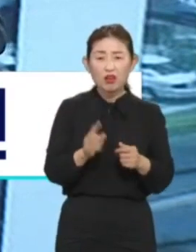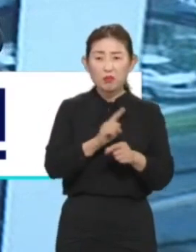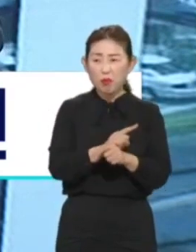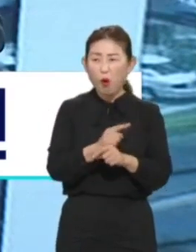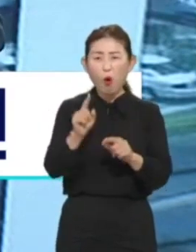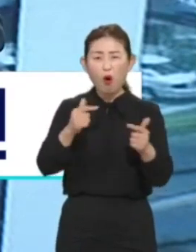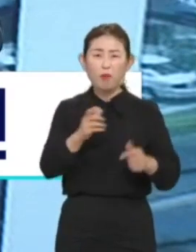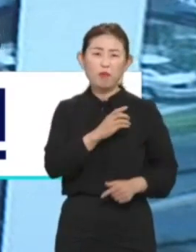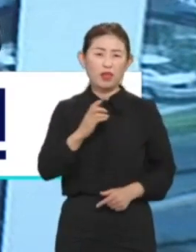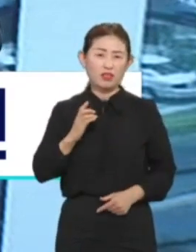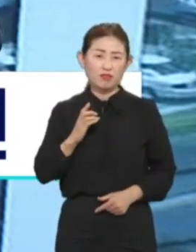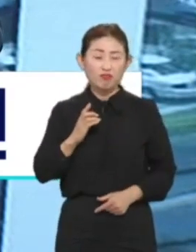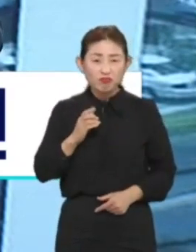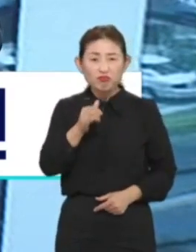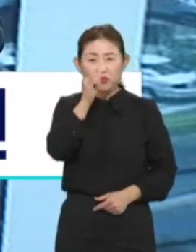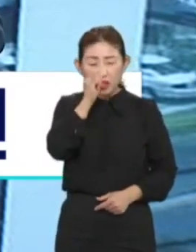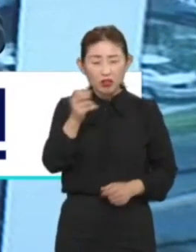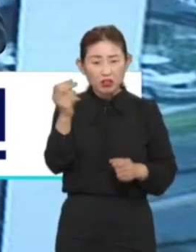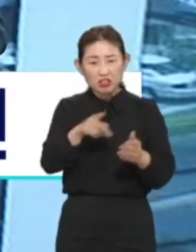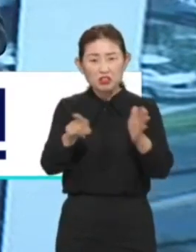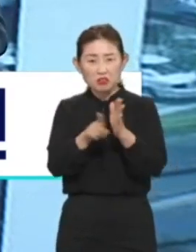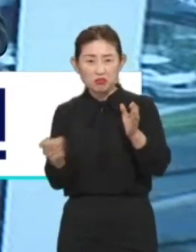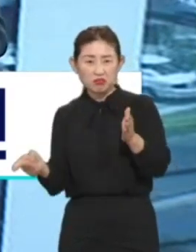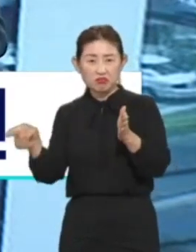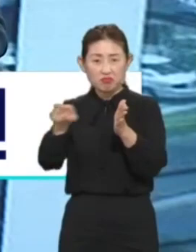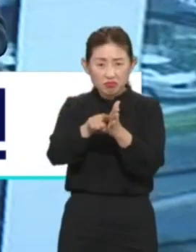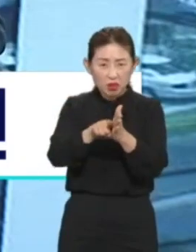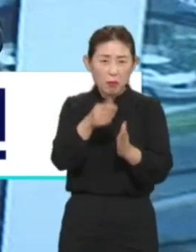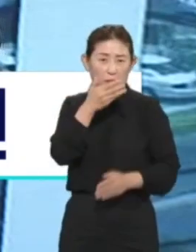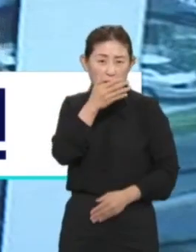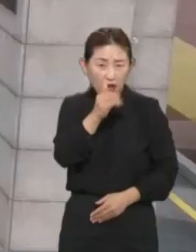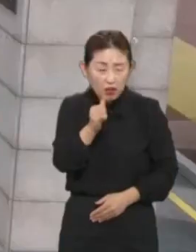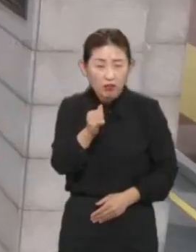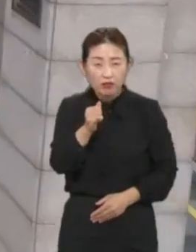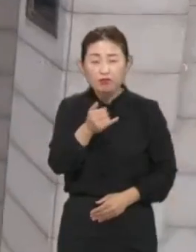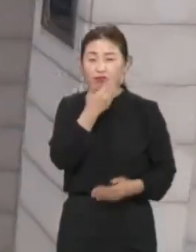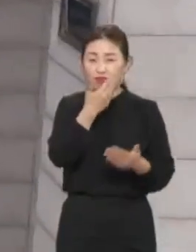회복이 무엇보다 중요해 보입니다. 이수복 기자의 보도입니다.